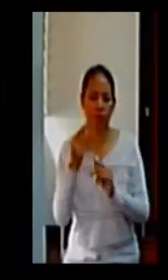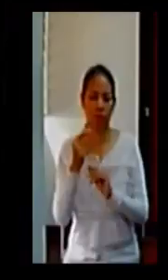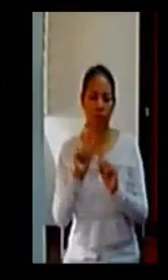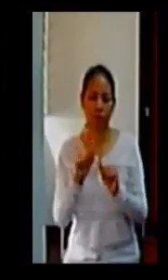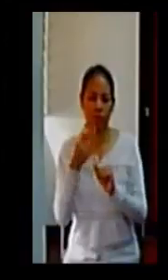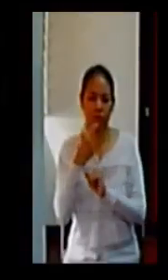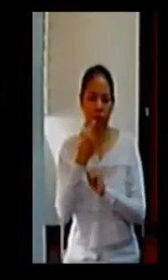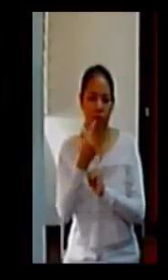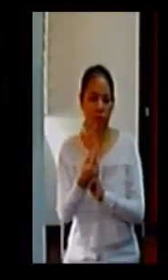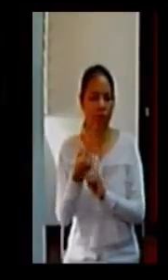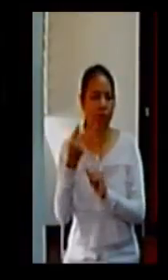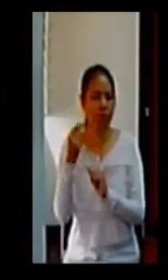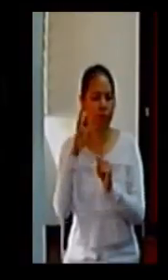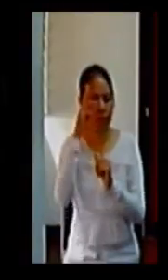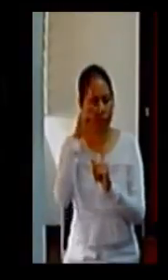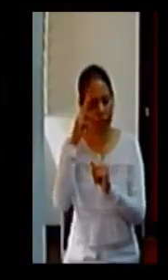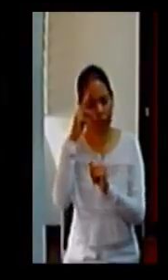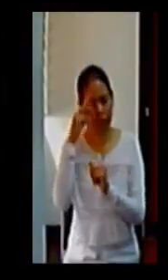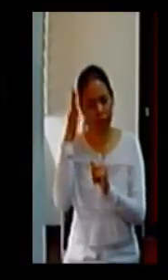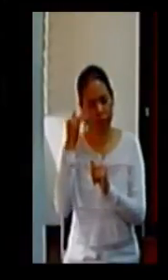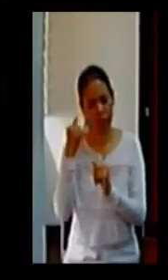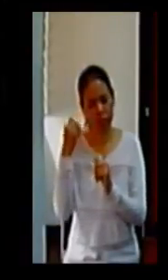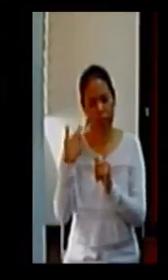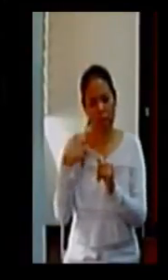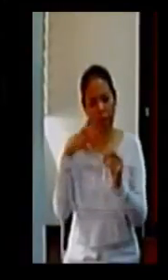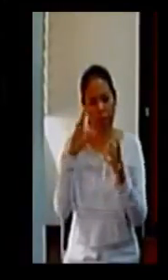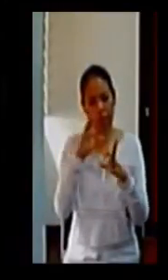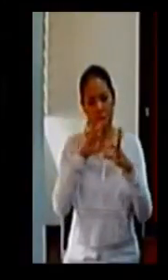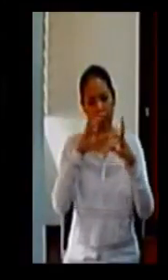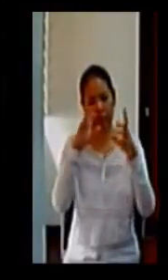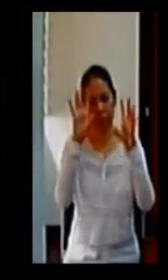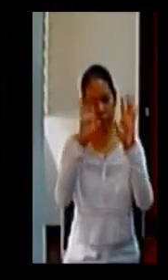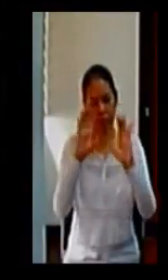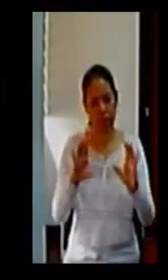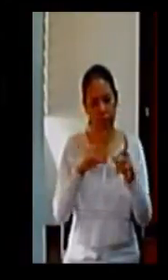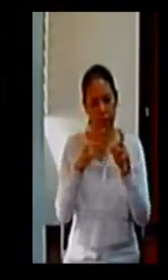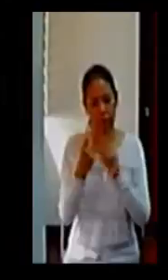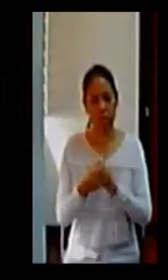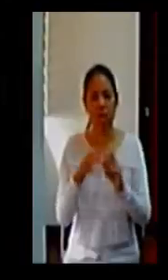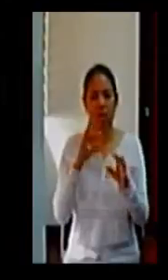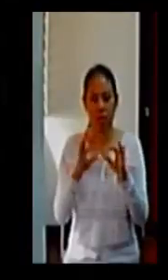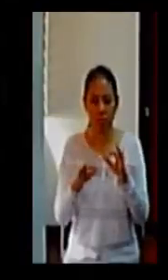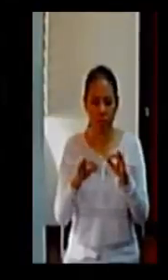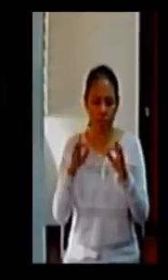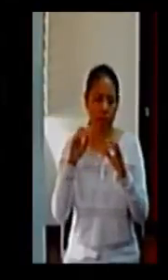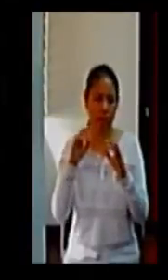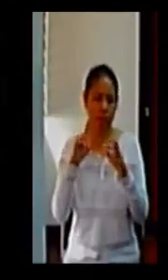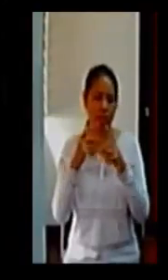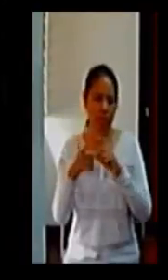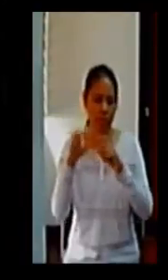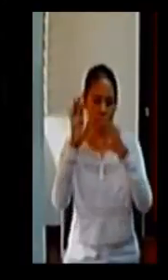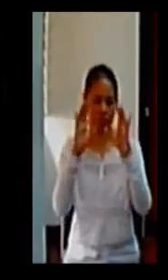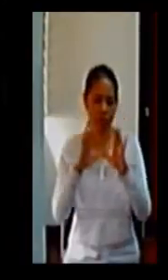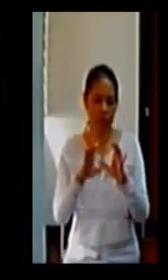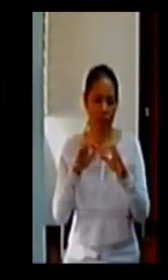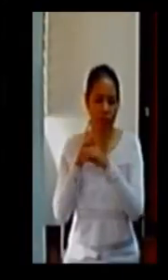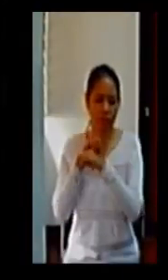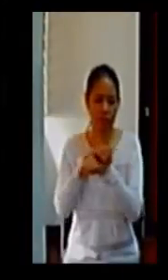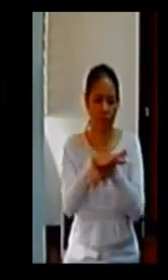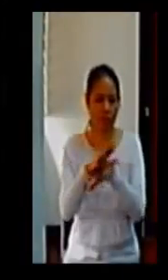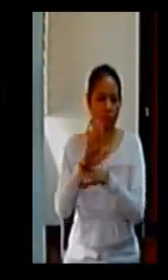naging dahilan ng pagbabago ng panahon. At kung nagbago ang panahon at apektuhan ang inyong pamumuhay,